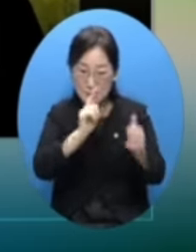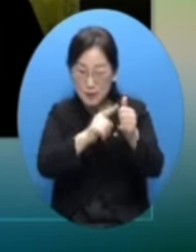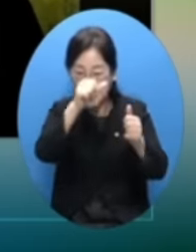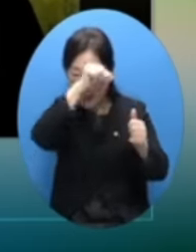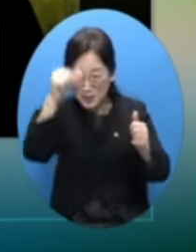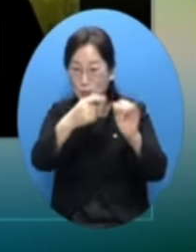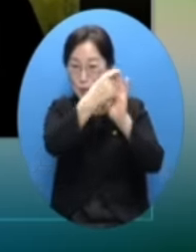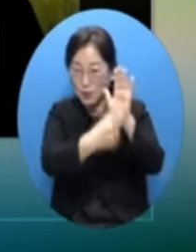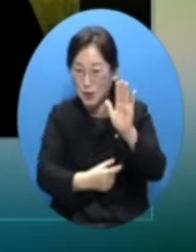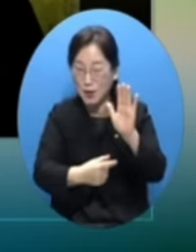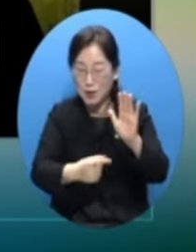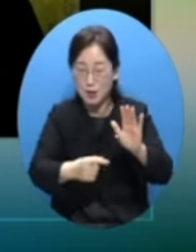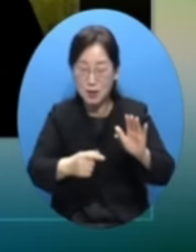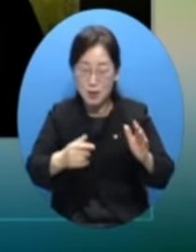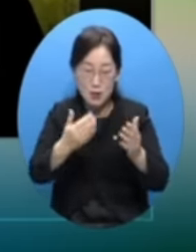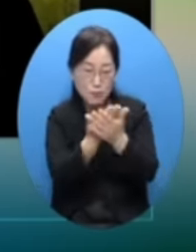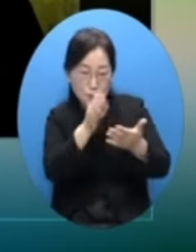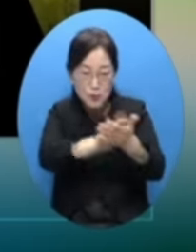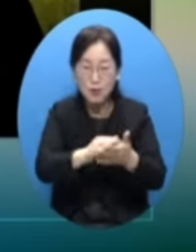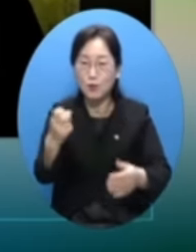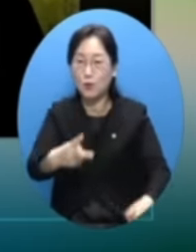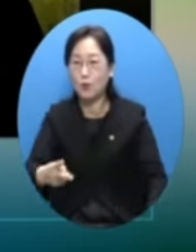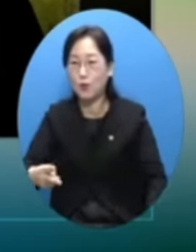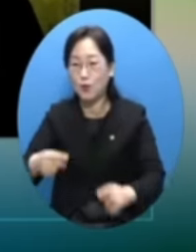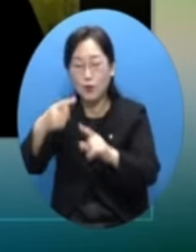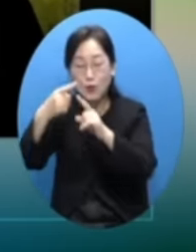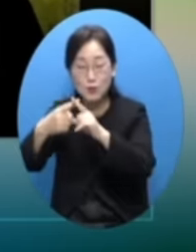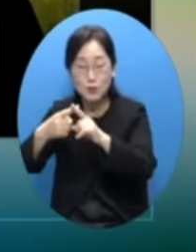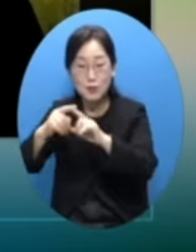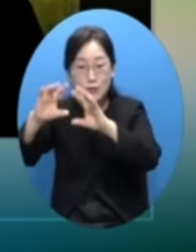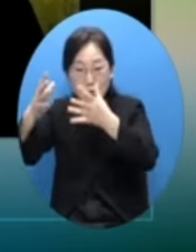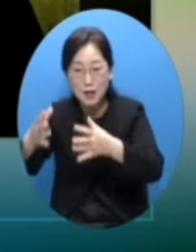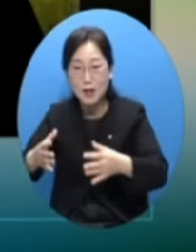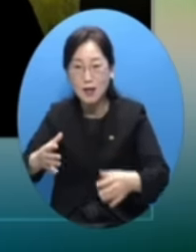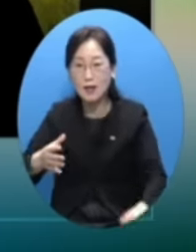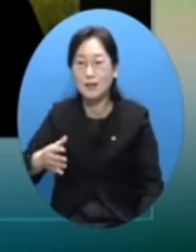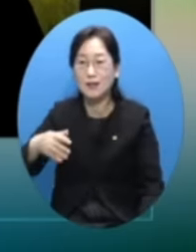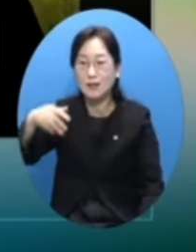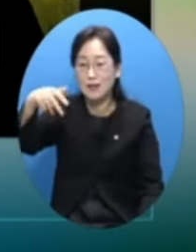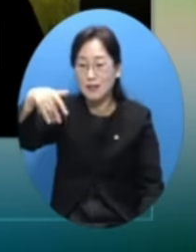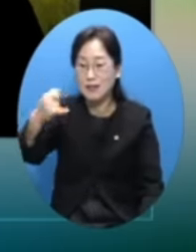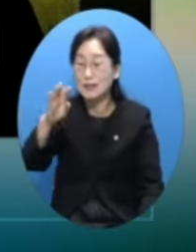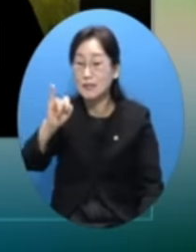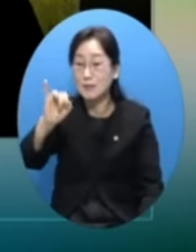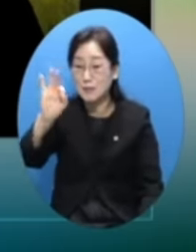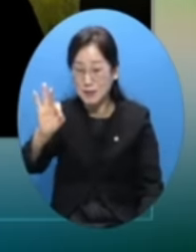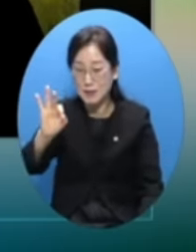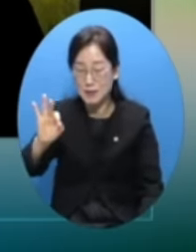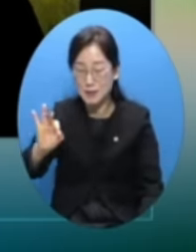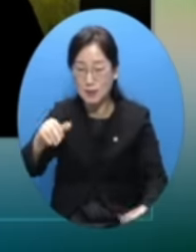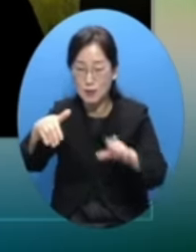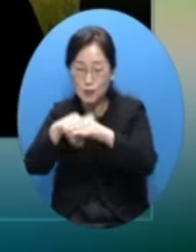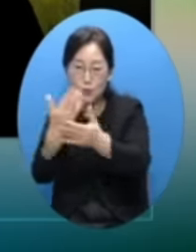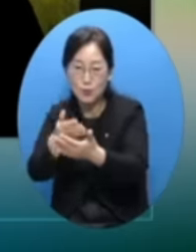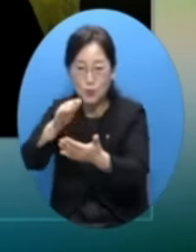개혁을 일으키고, 또 이 스위스에서 쇠빙글리가 또 종교개혁을 일으켜서